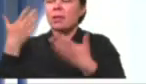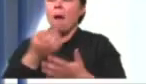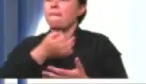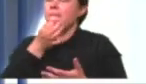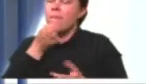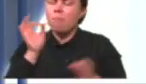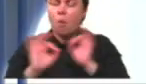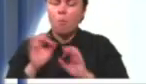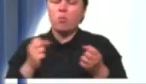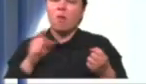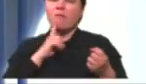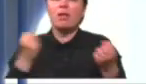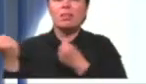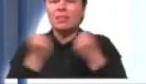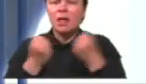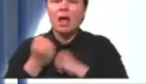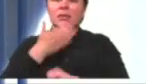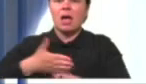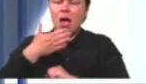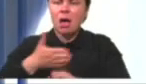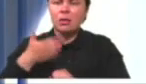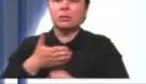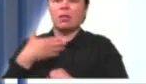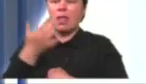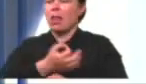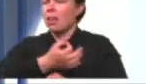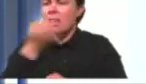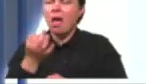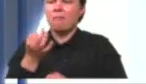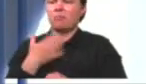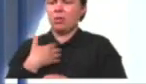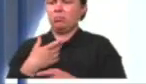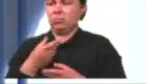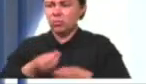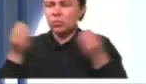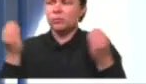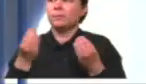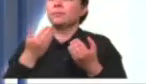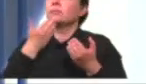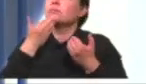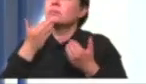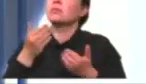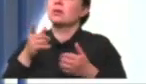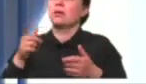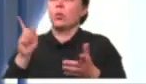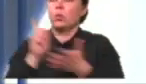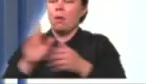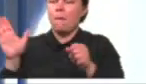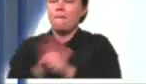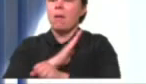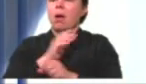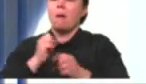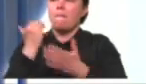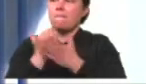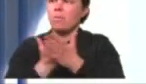transportu kolejowego móc skutecznie walczyć. Dzięki dotacjom realizujemy kompleksowy program działań,